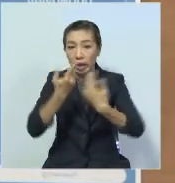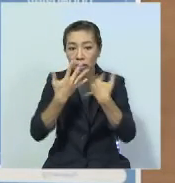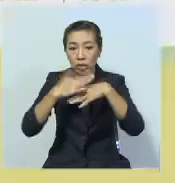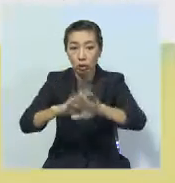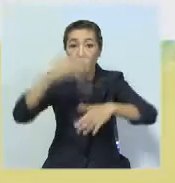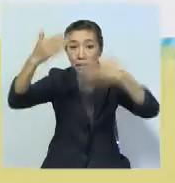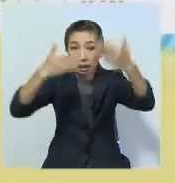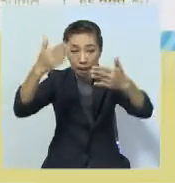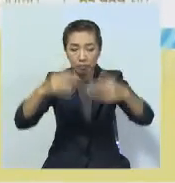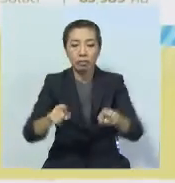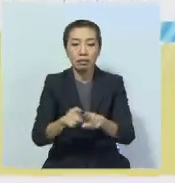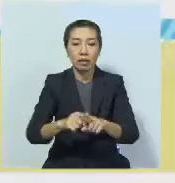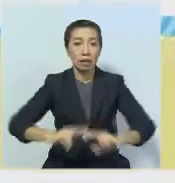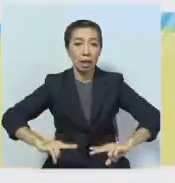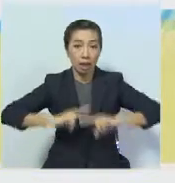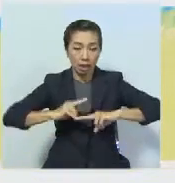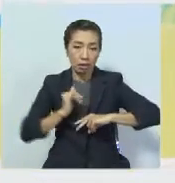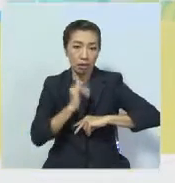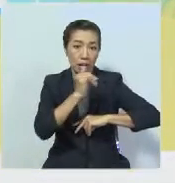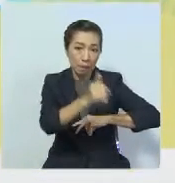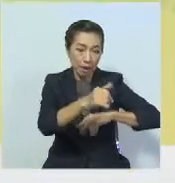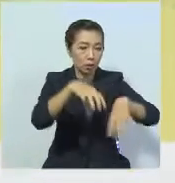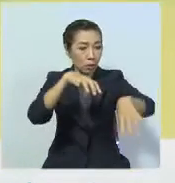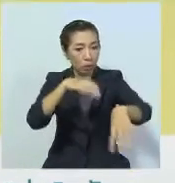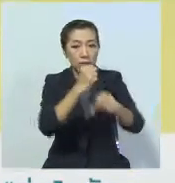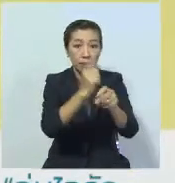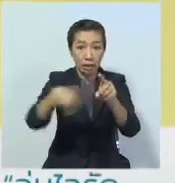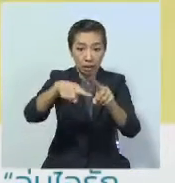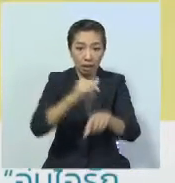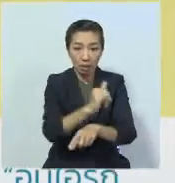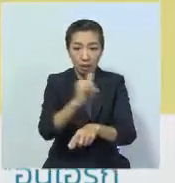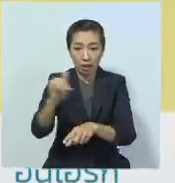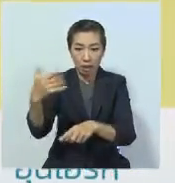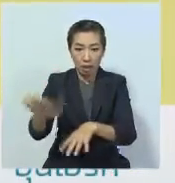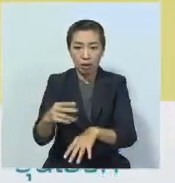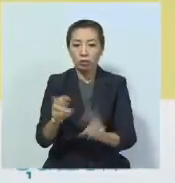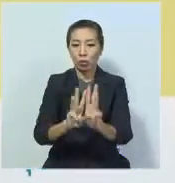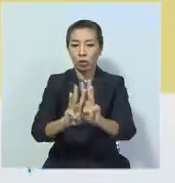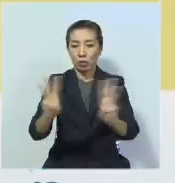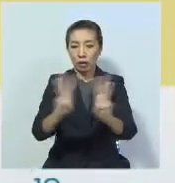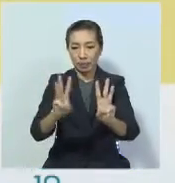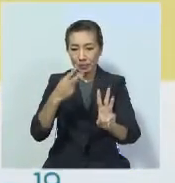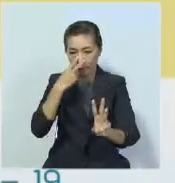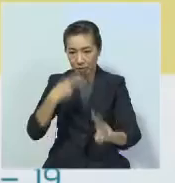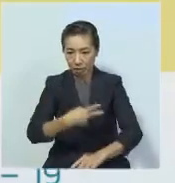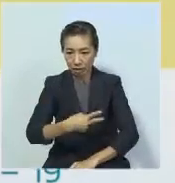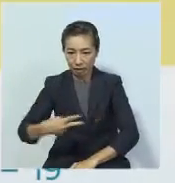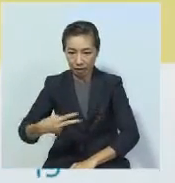นะคะนอกจากจะเดินทางไปลงทะเบียนตามจุดต่างๆแล้วนะคะอำนวยความสะดวกได้นี่ค่ะที่เว็บไซต์